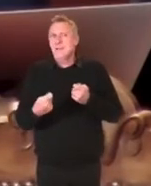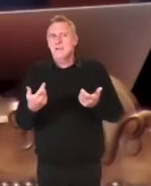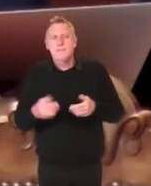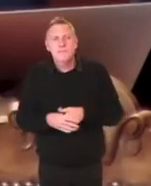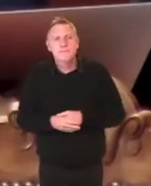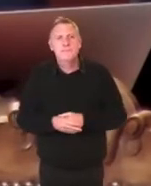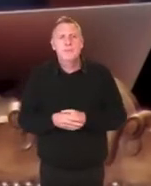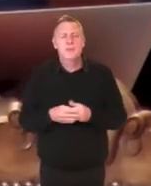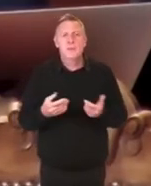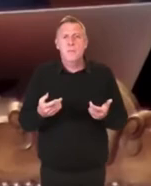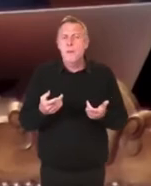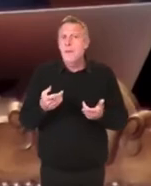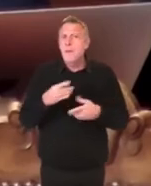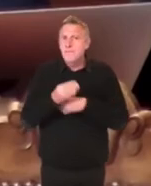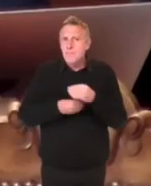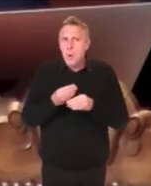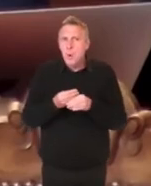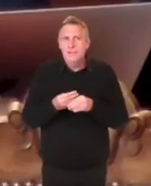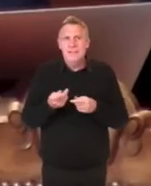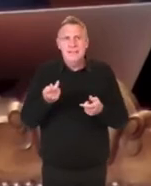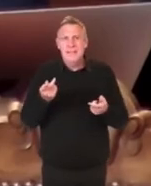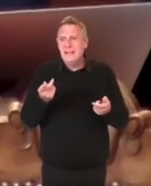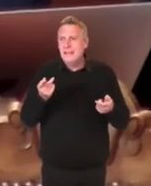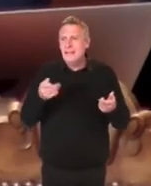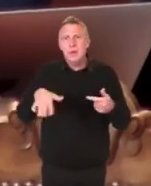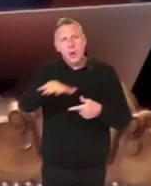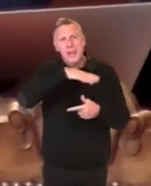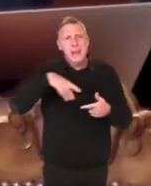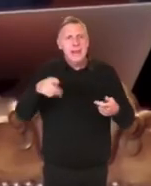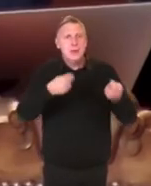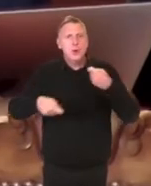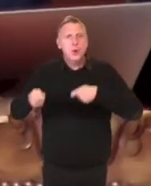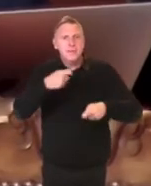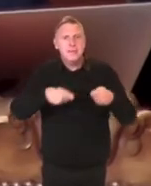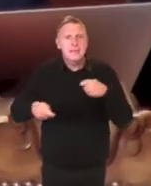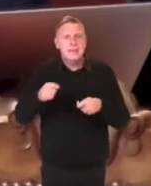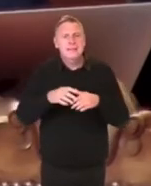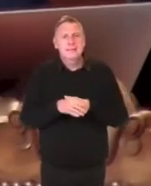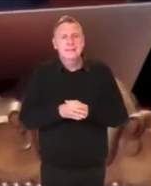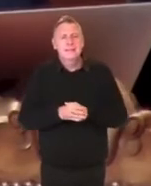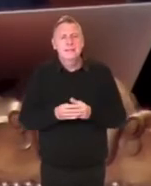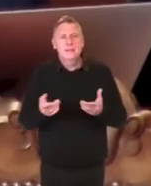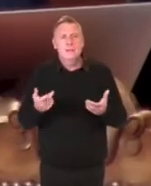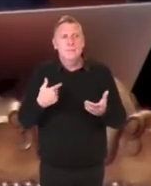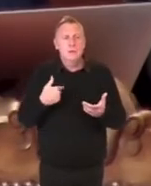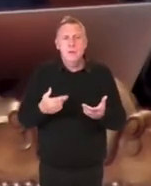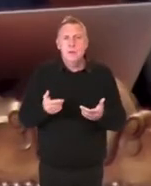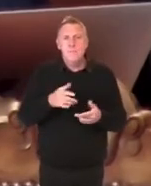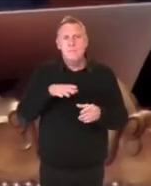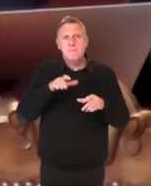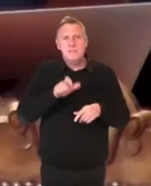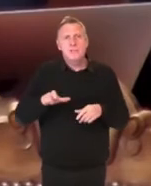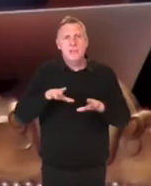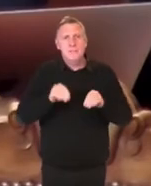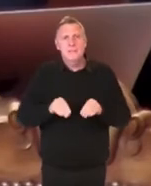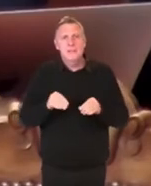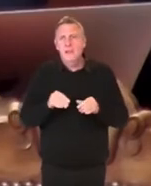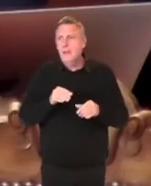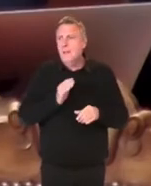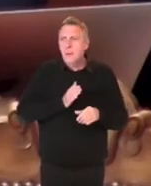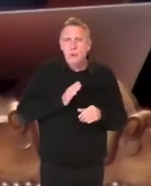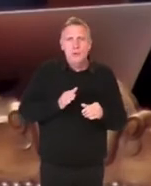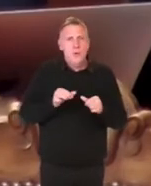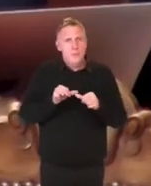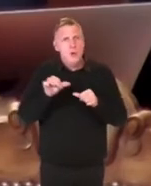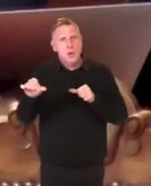du monde économique, soit d'autre part de celles et ceux qui sont déjà éloignés de Bordeaux et qui sont parfois les plus modestes, eh bien, la mesure risque